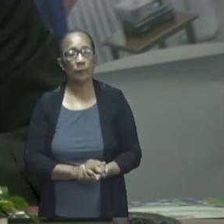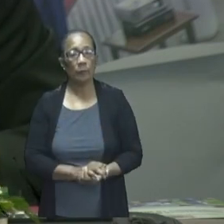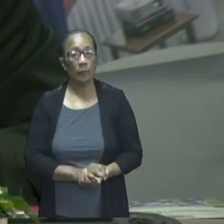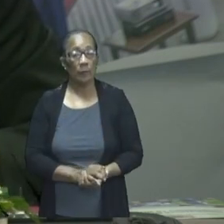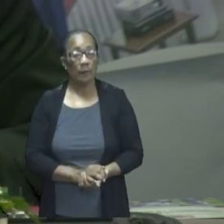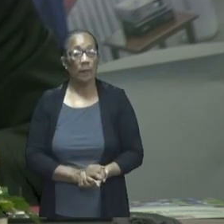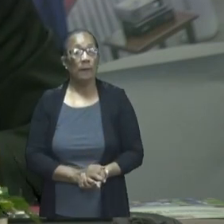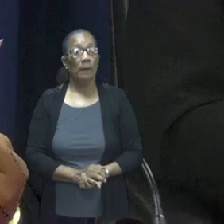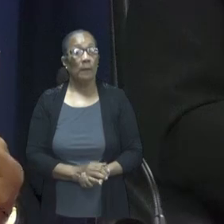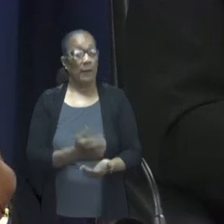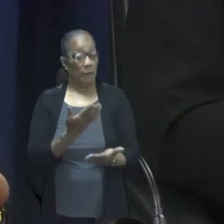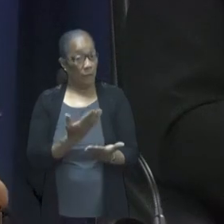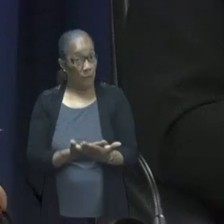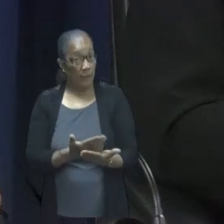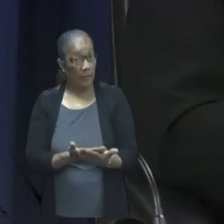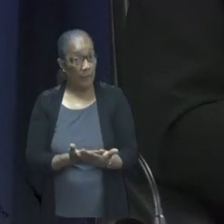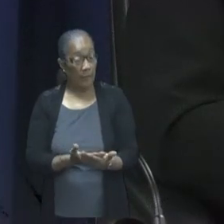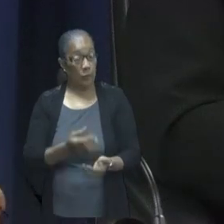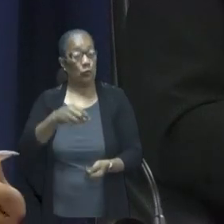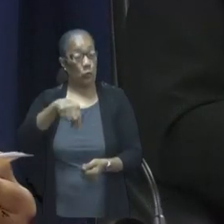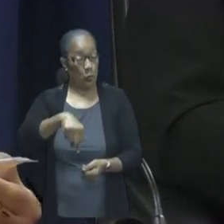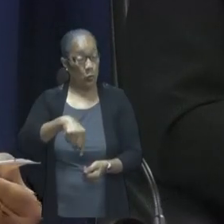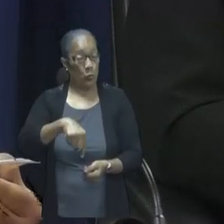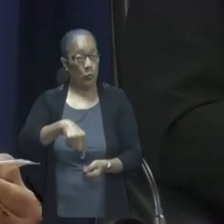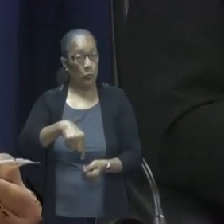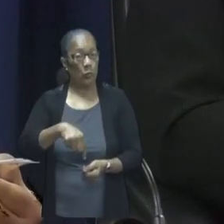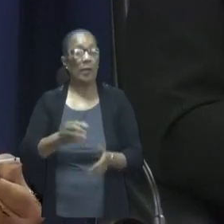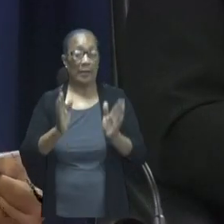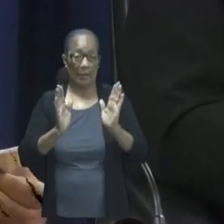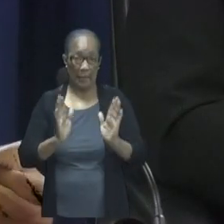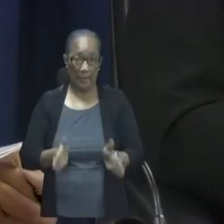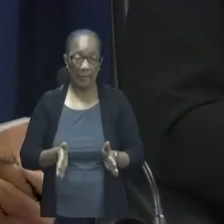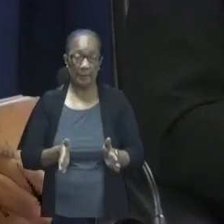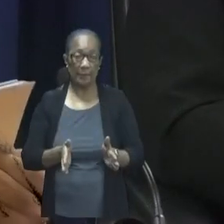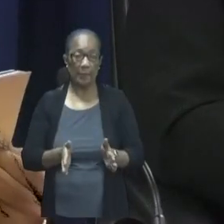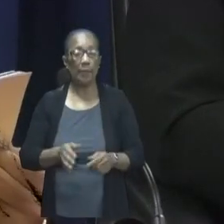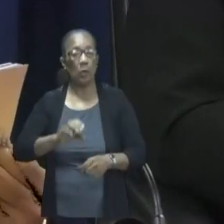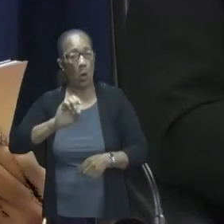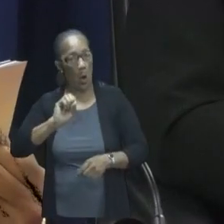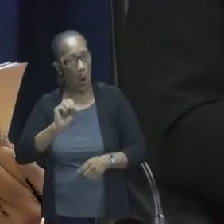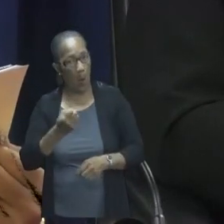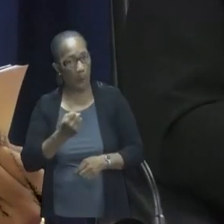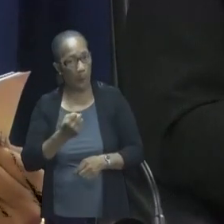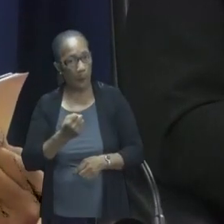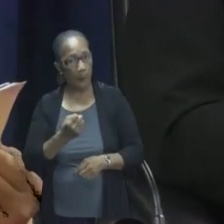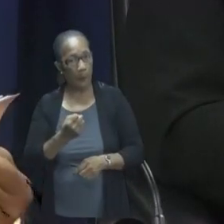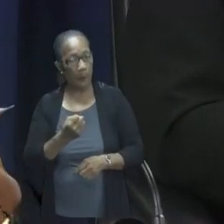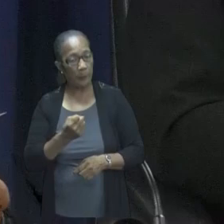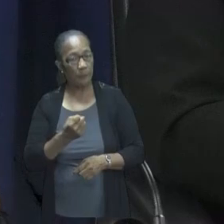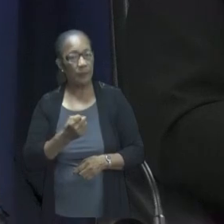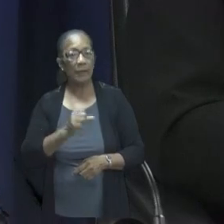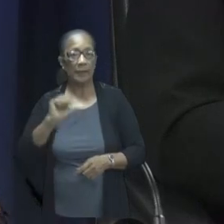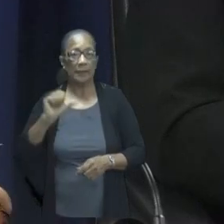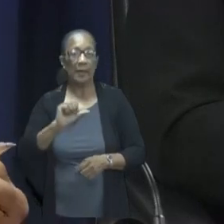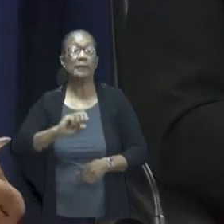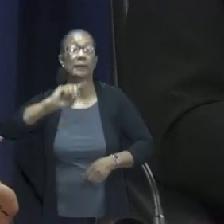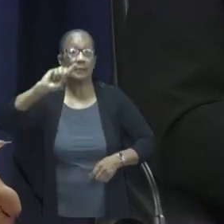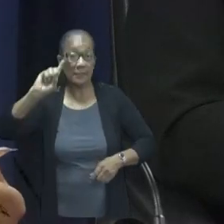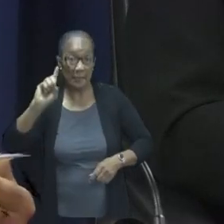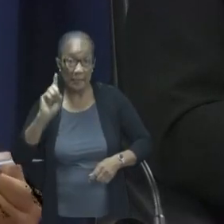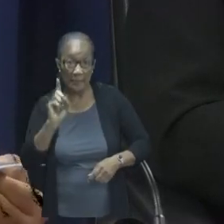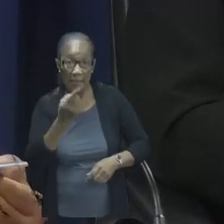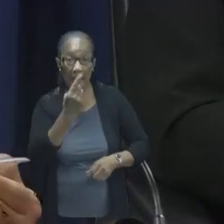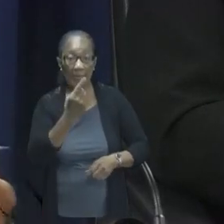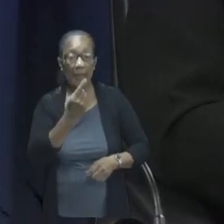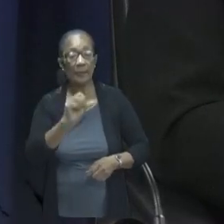feit is dat we nu ready zijn om te gaan naar een andere snelheid naar gaan naar